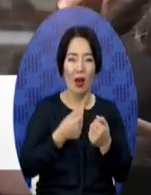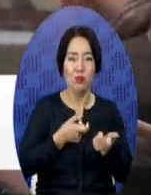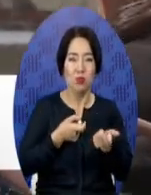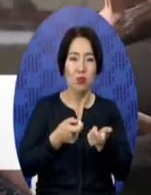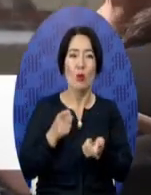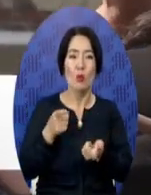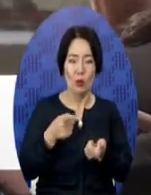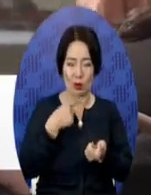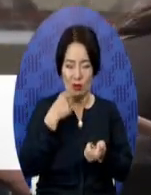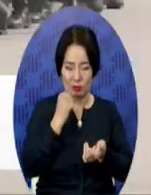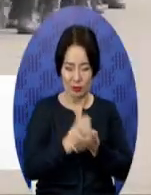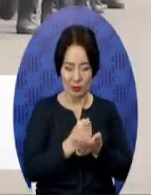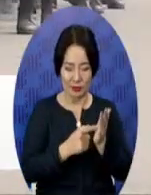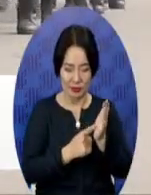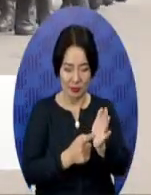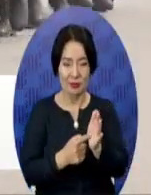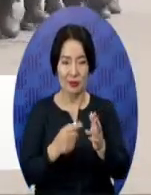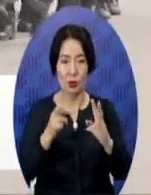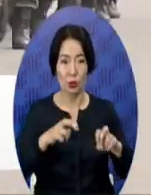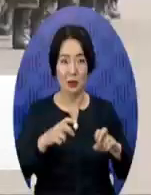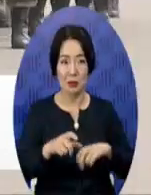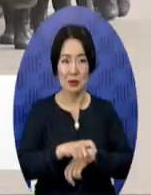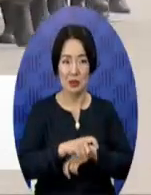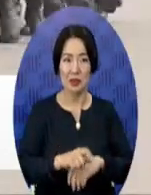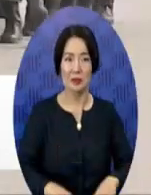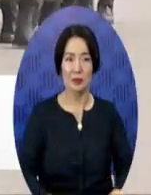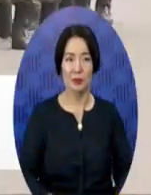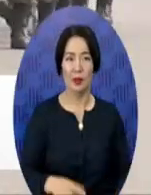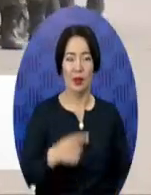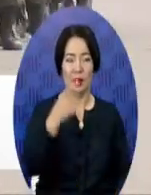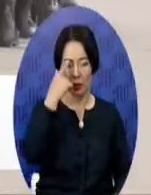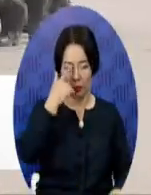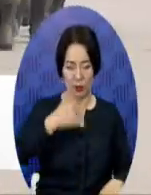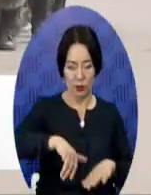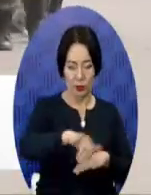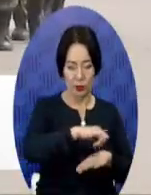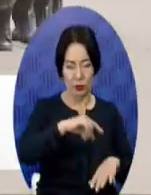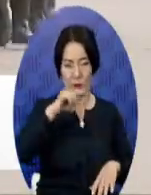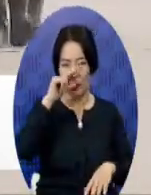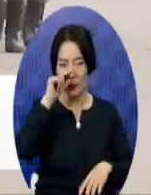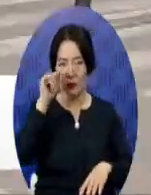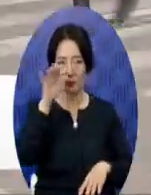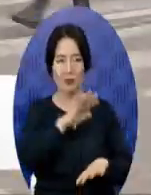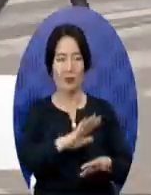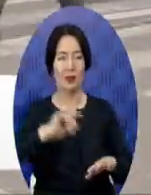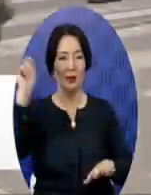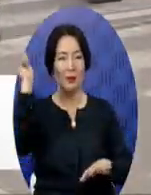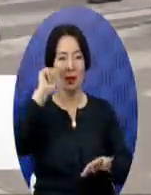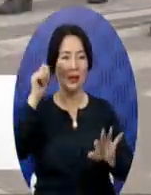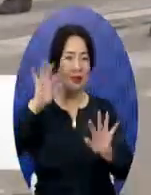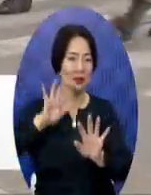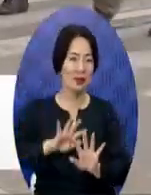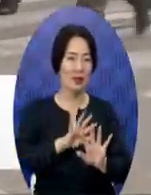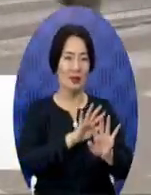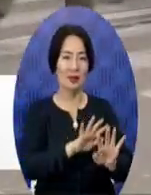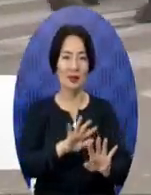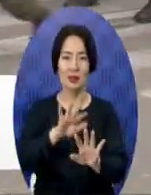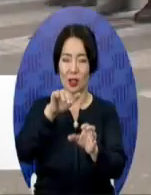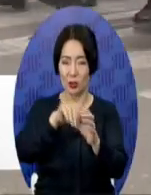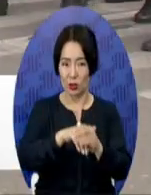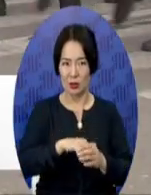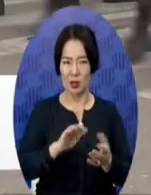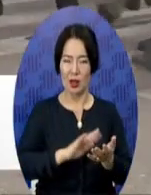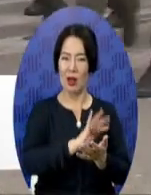энийг бол баталдаг юм аа. Тэгэхээр Монгол улс Орос улбан улсын цэцэрлэгт хүчний бий бүрэлдэхүүн баярын жагсаалд нэгдэн оролцсон юм а. Мөн дайнд алдар